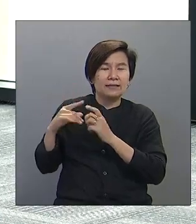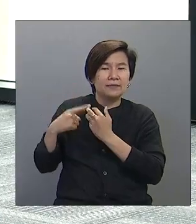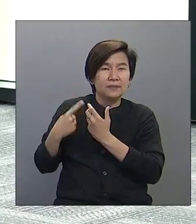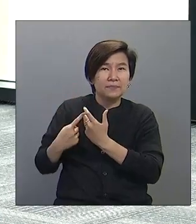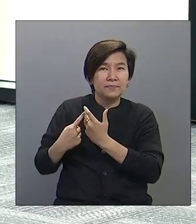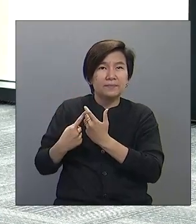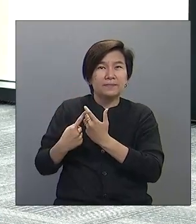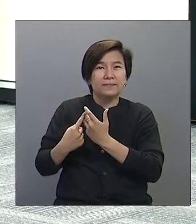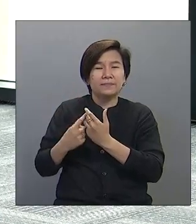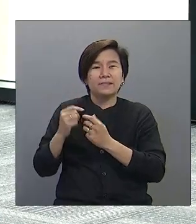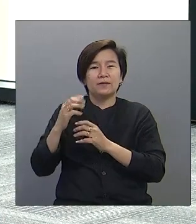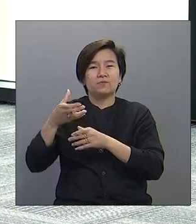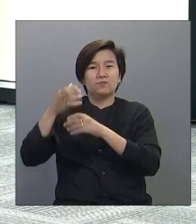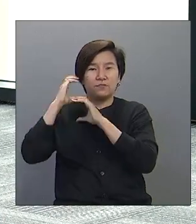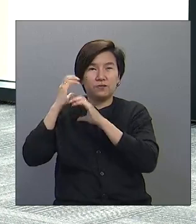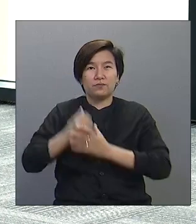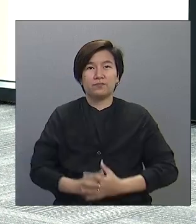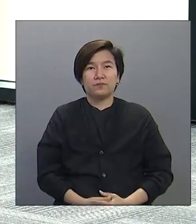และค่อยๆยกตัวกลับมาค่ะ